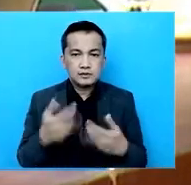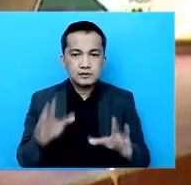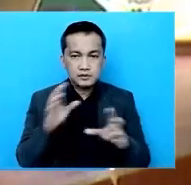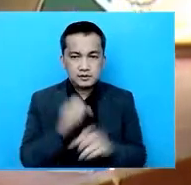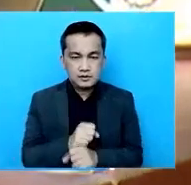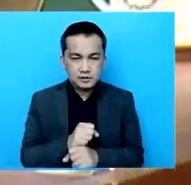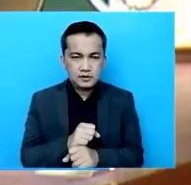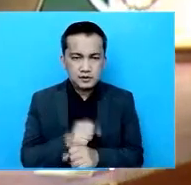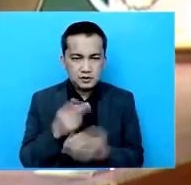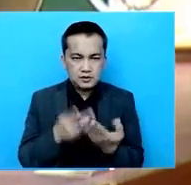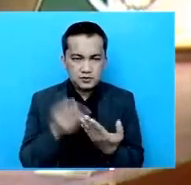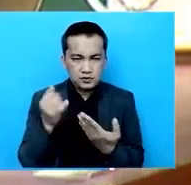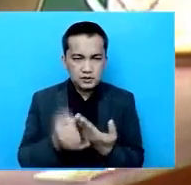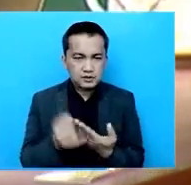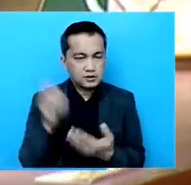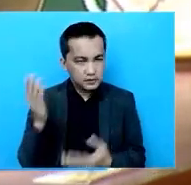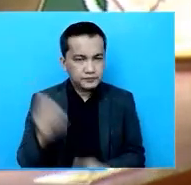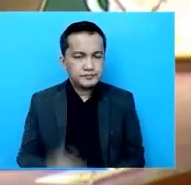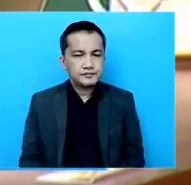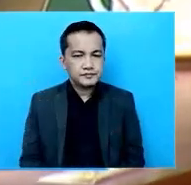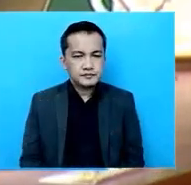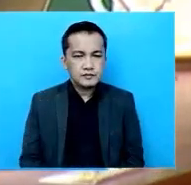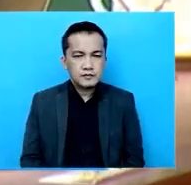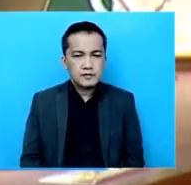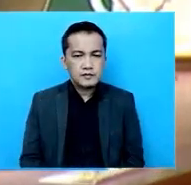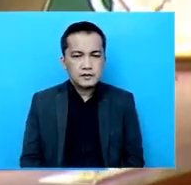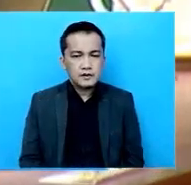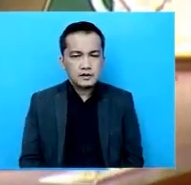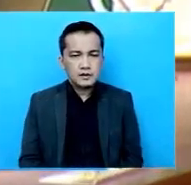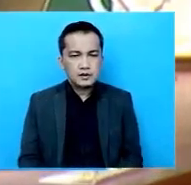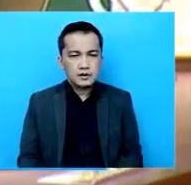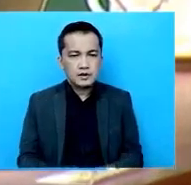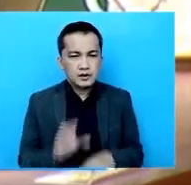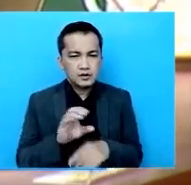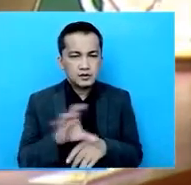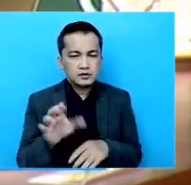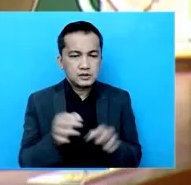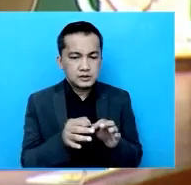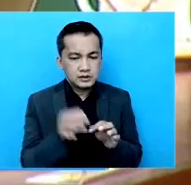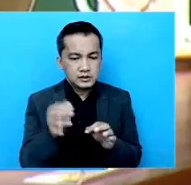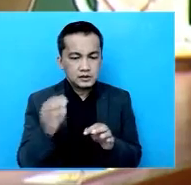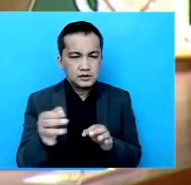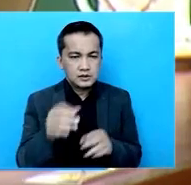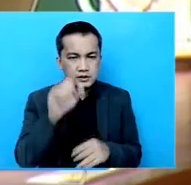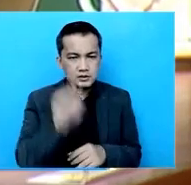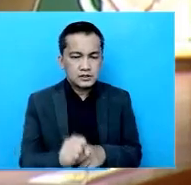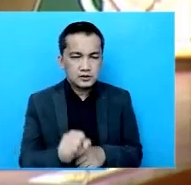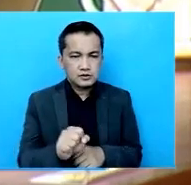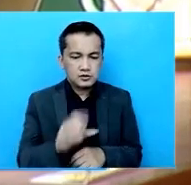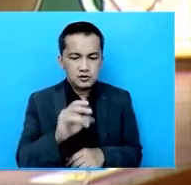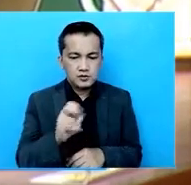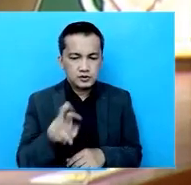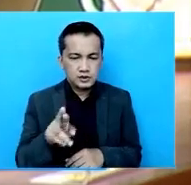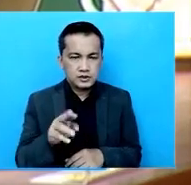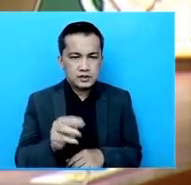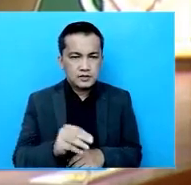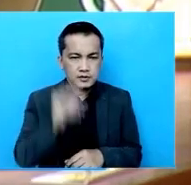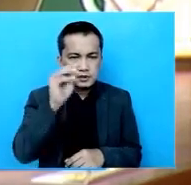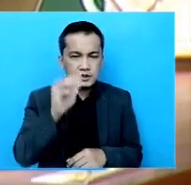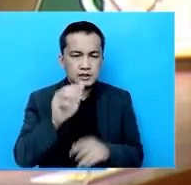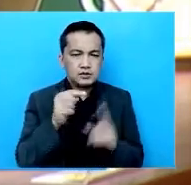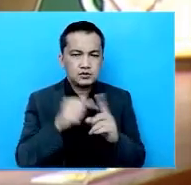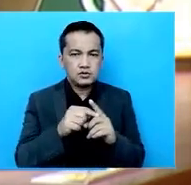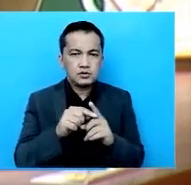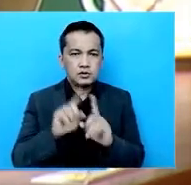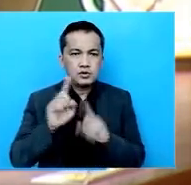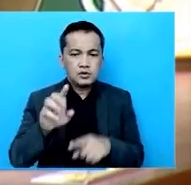ang proyektong ito. Ang isa sa causes of the delay ho ng South Commuter Project and Manila to Malolos